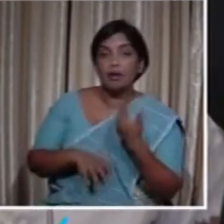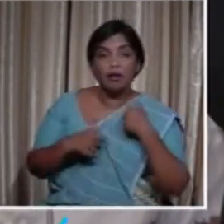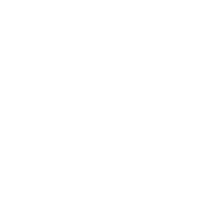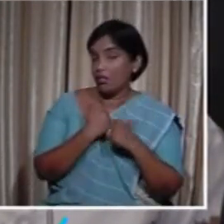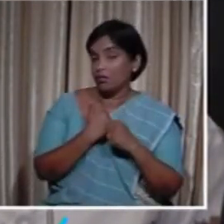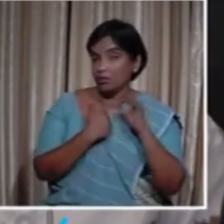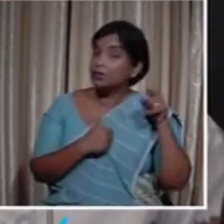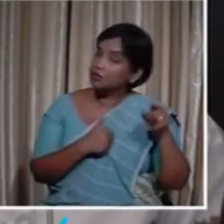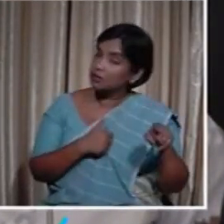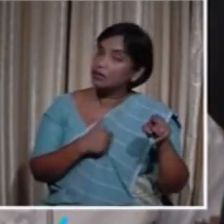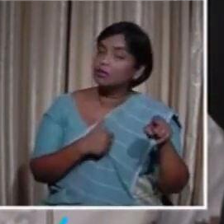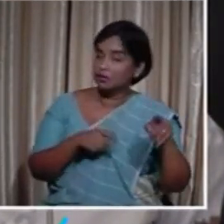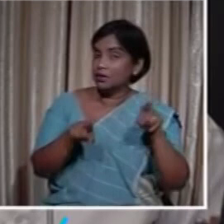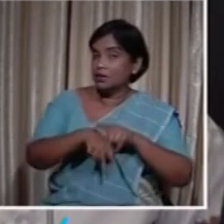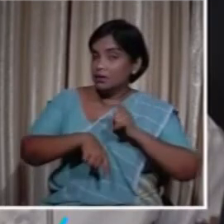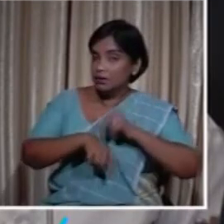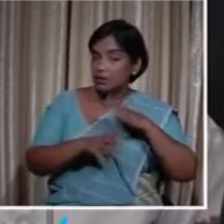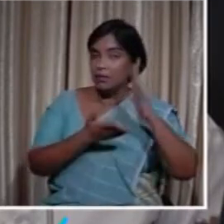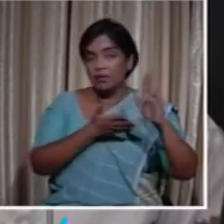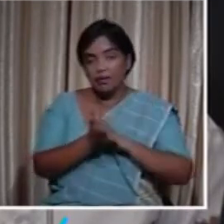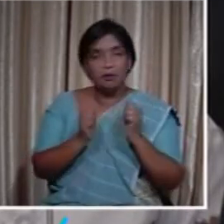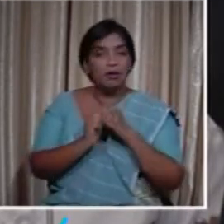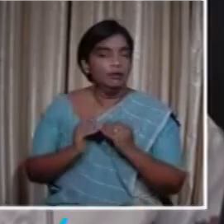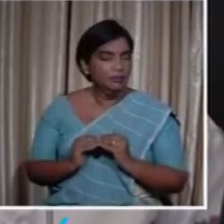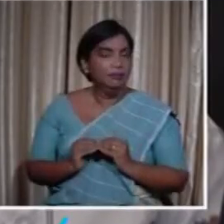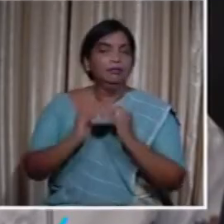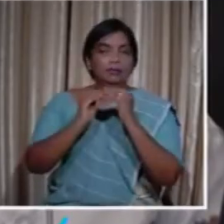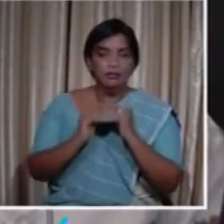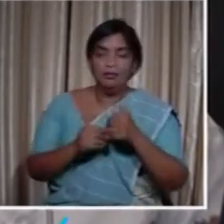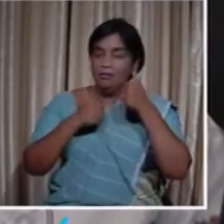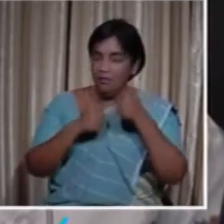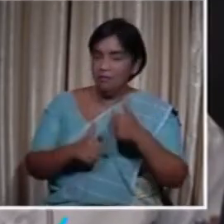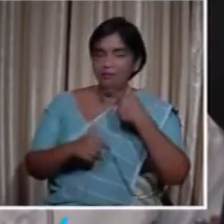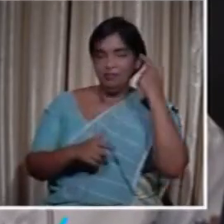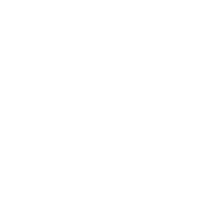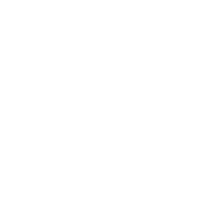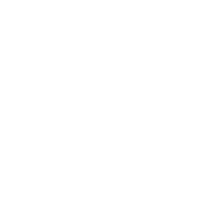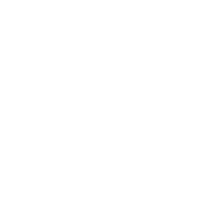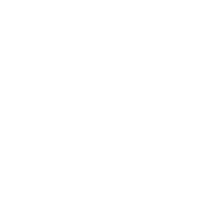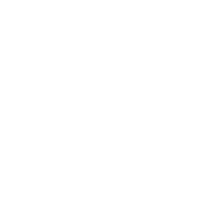confidence. ඒ ඉඩ ප්‍රස්තාවන්ගෙන් ප්‍රයෝජන ගෙන රට යලි ගොඩනගමු. ශුභවාදීව සිටමු.